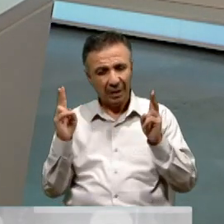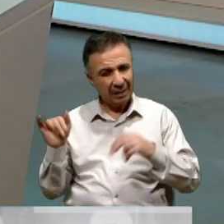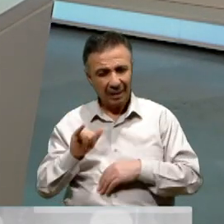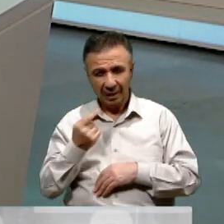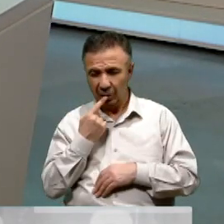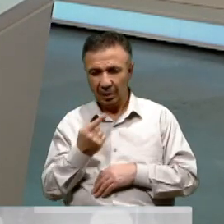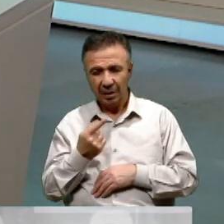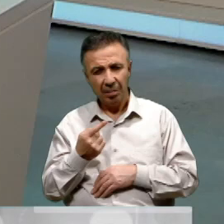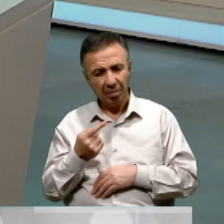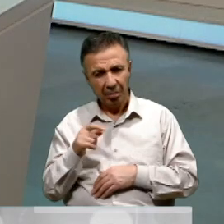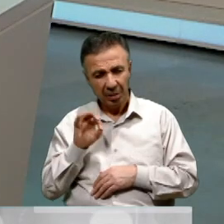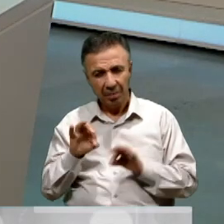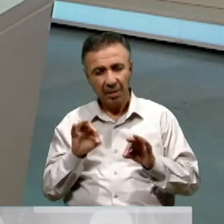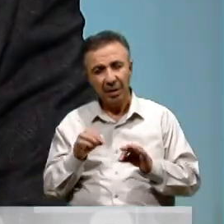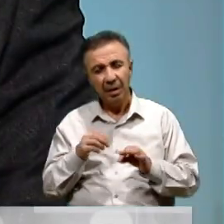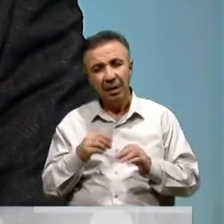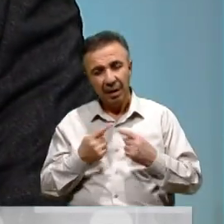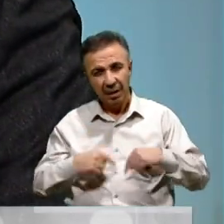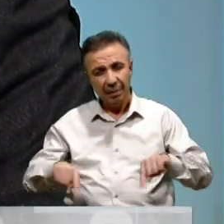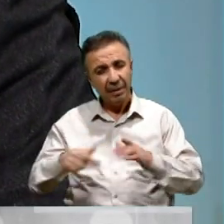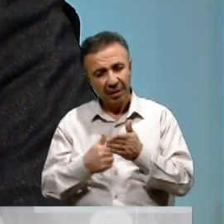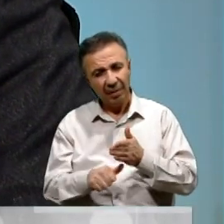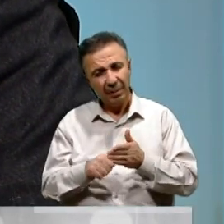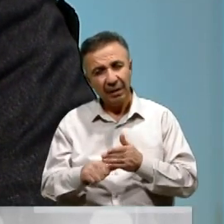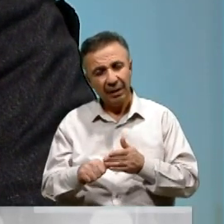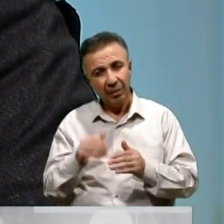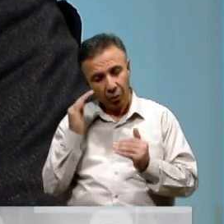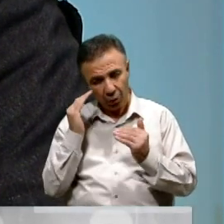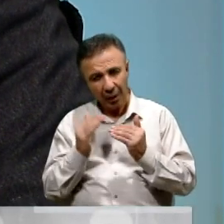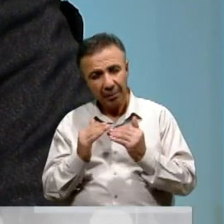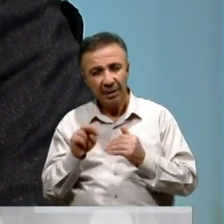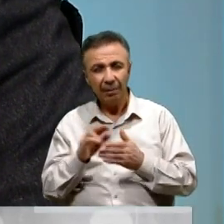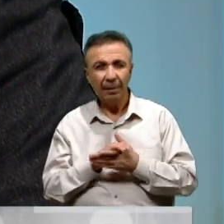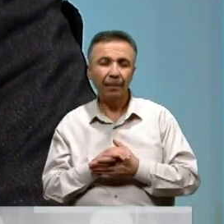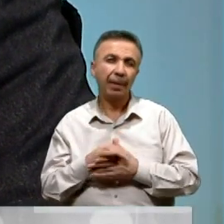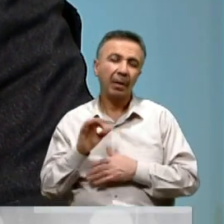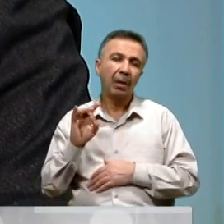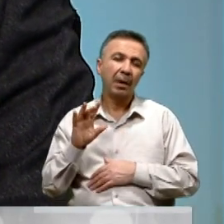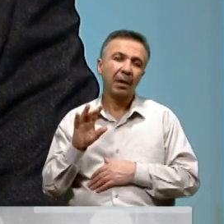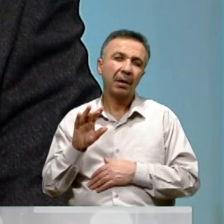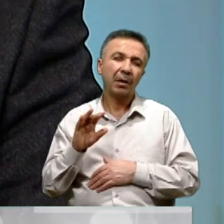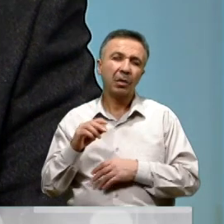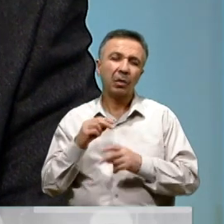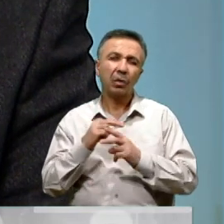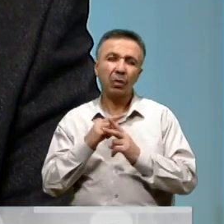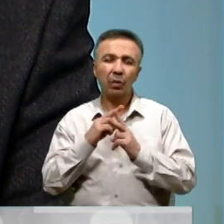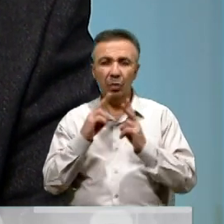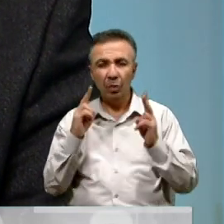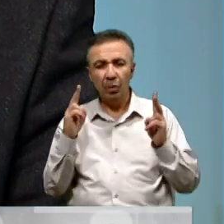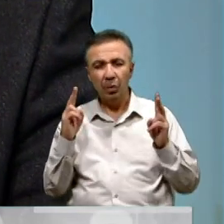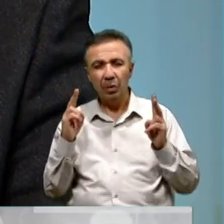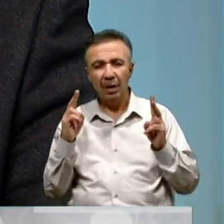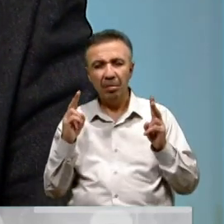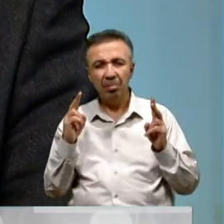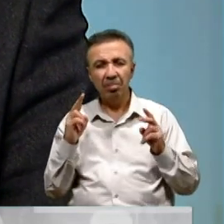bizim takvimlerde uyguladığımızdan. 10-15 dakika gündüze doğru olan vardır. Bazıları da 10-15 dakika